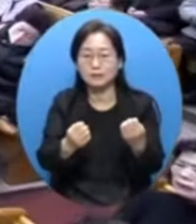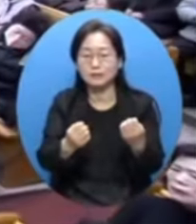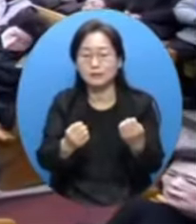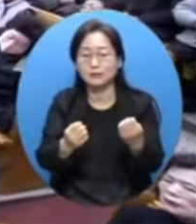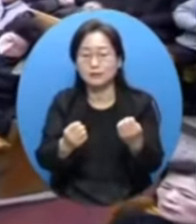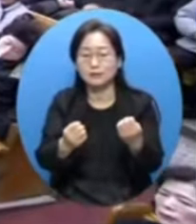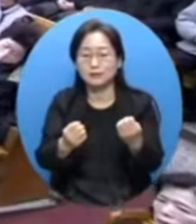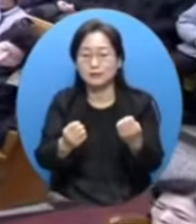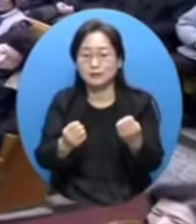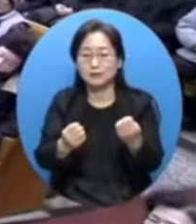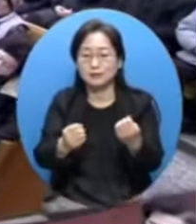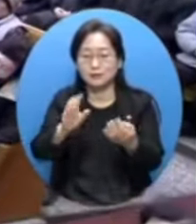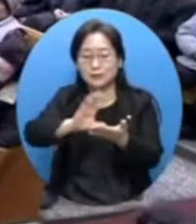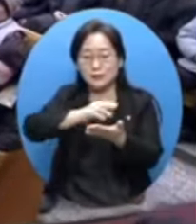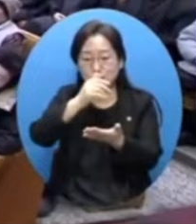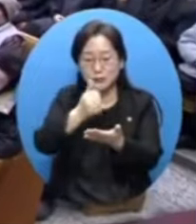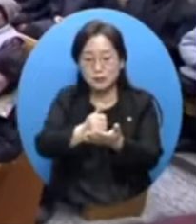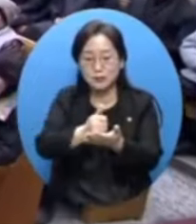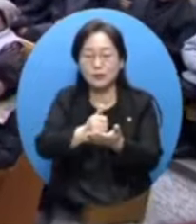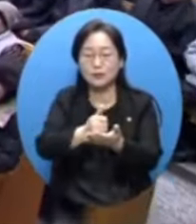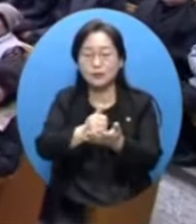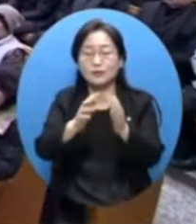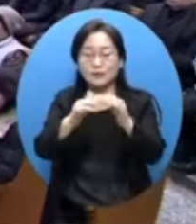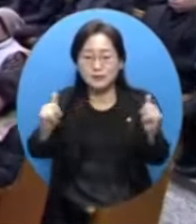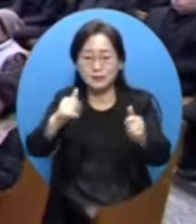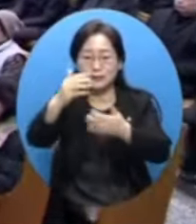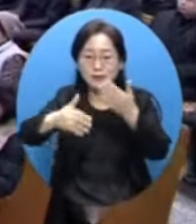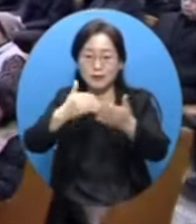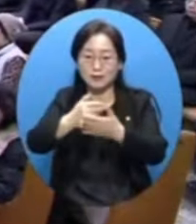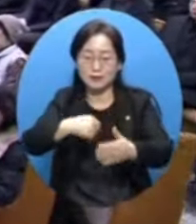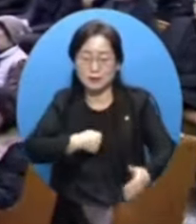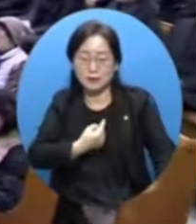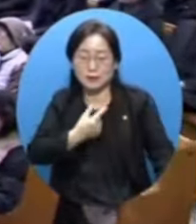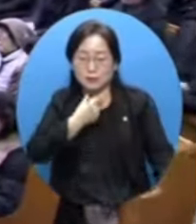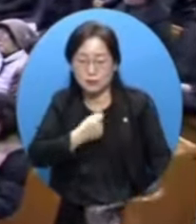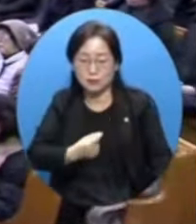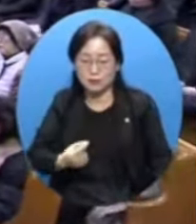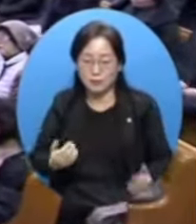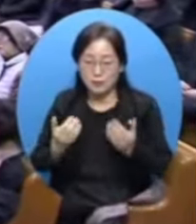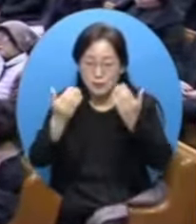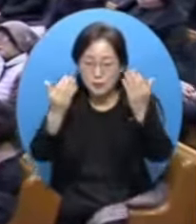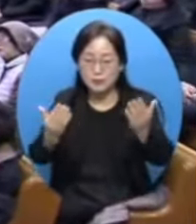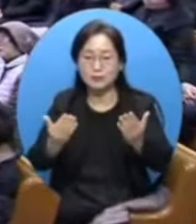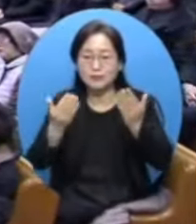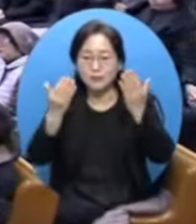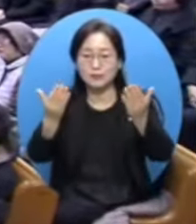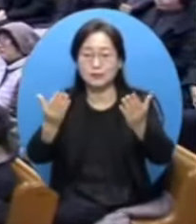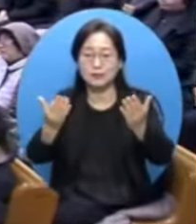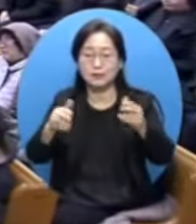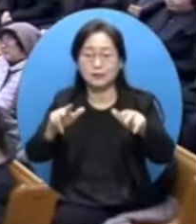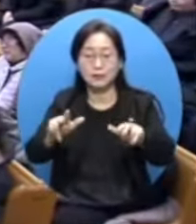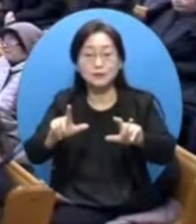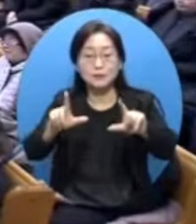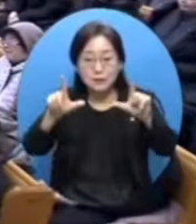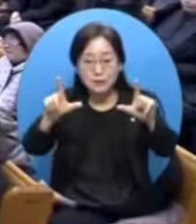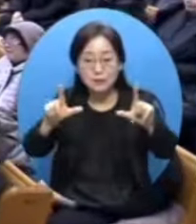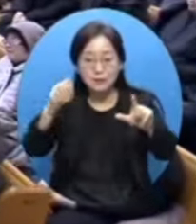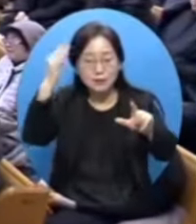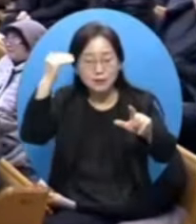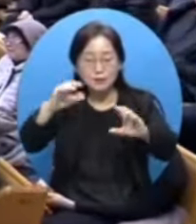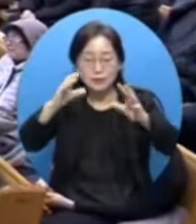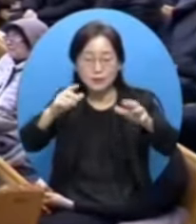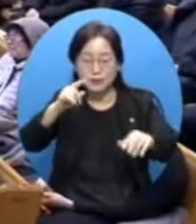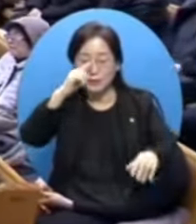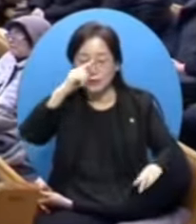수만에 그리스도인들이 하나님 앞에 자원하여 헌신하였고 오늘날 대한민국이 아시아